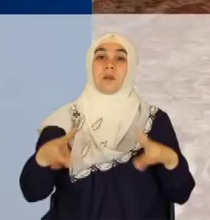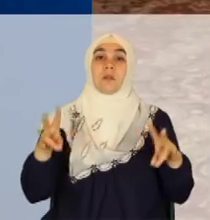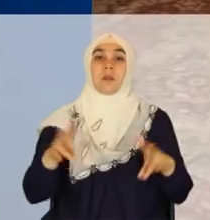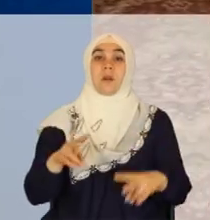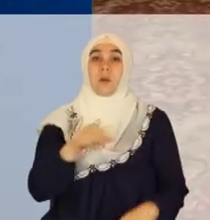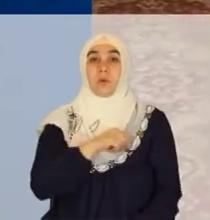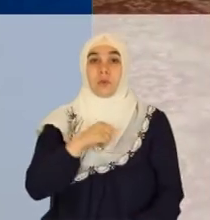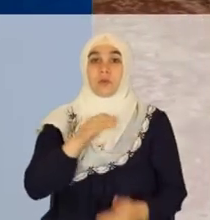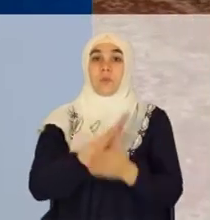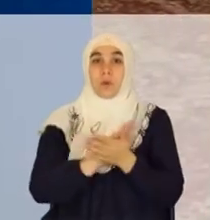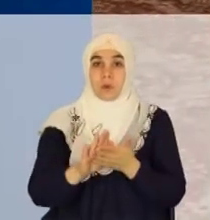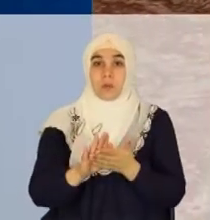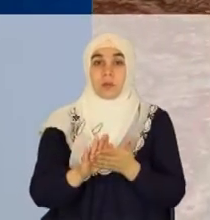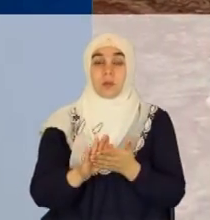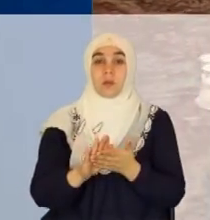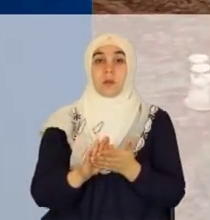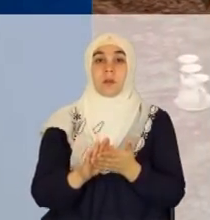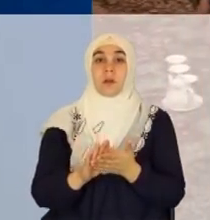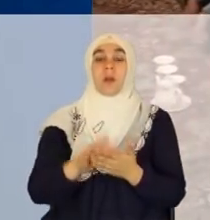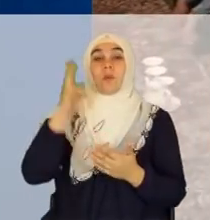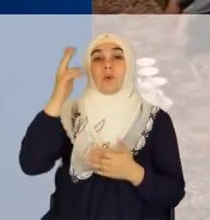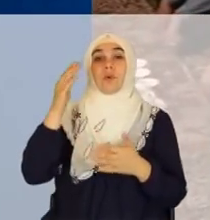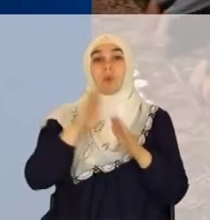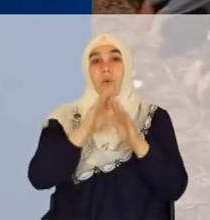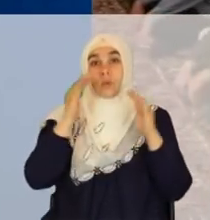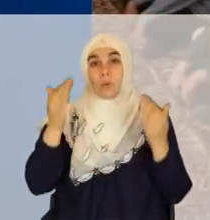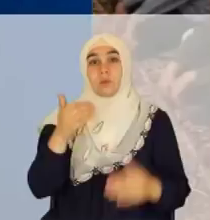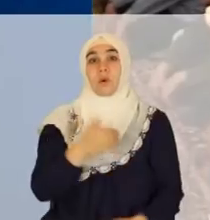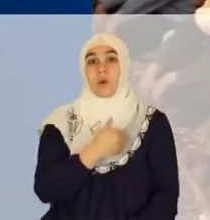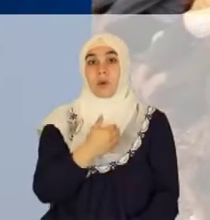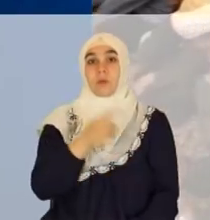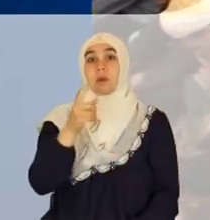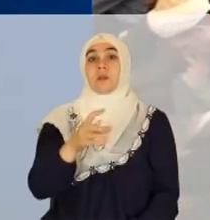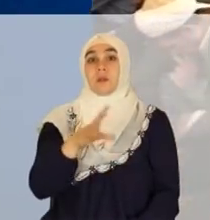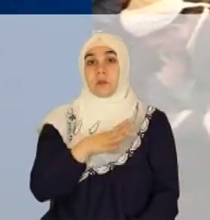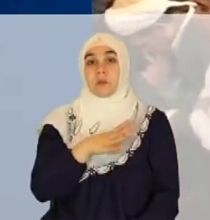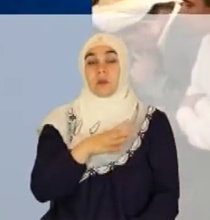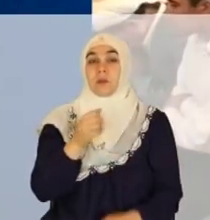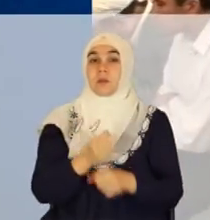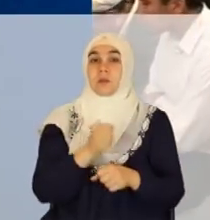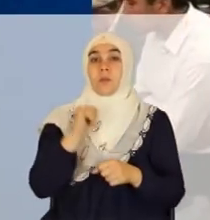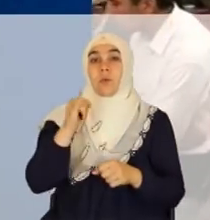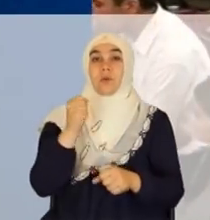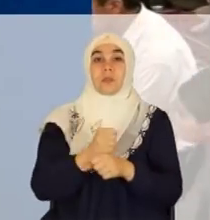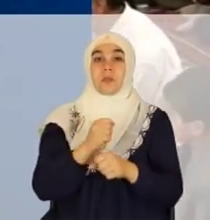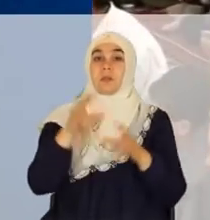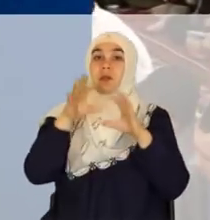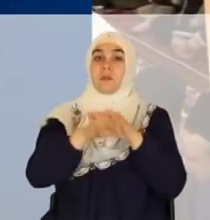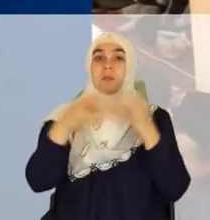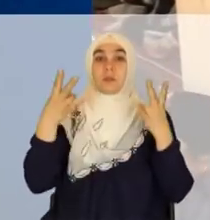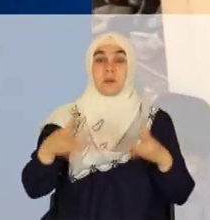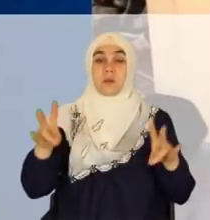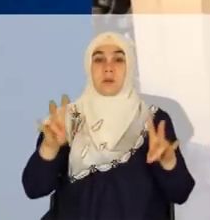O'zi halollikni, poklikni, Allohga qurbatni istab turgan odam u ishga haromni aralashtirmasligi kerak.